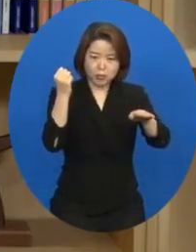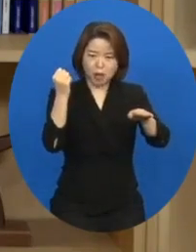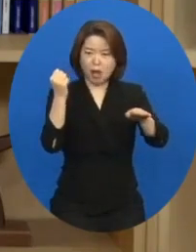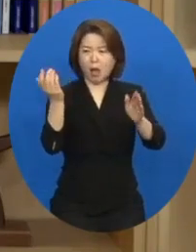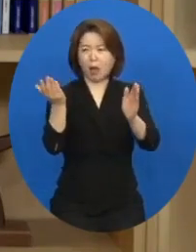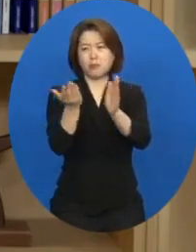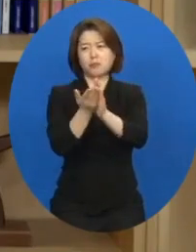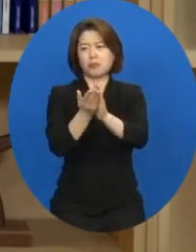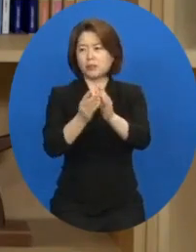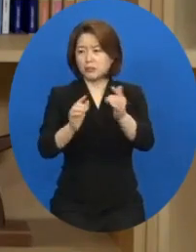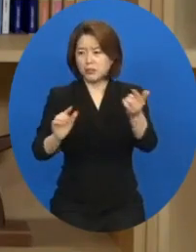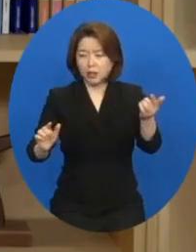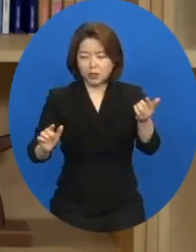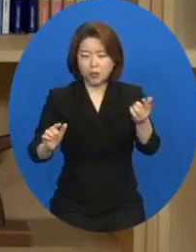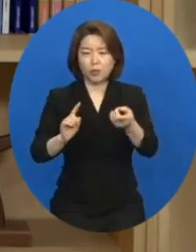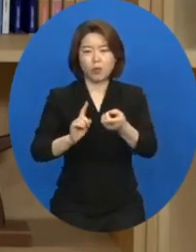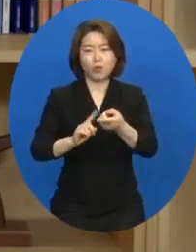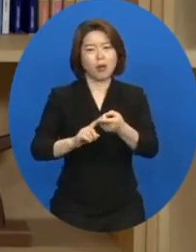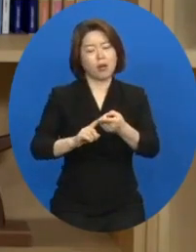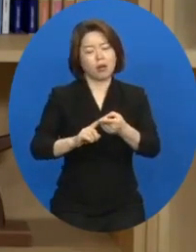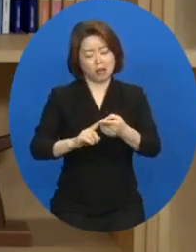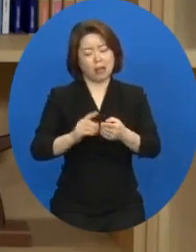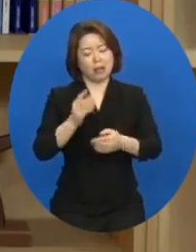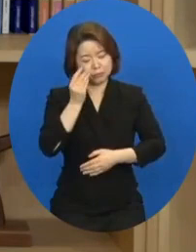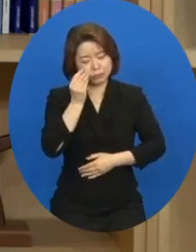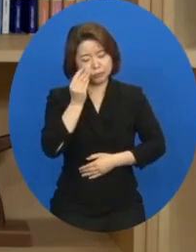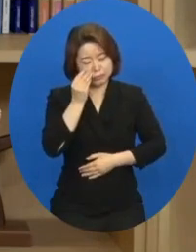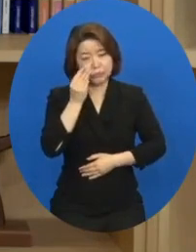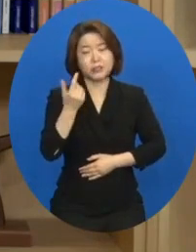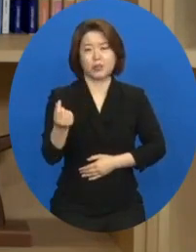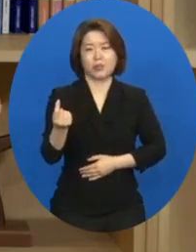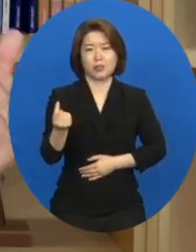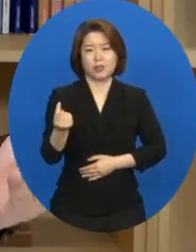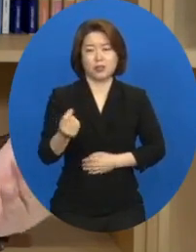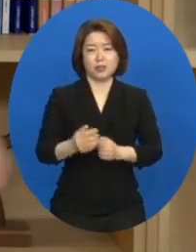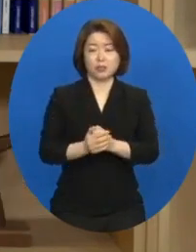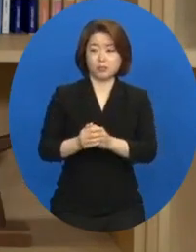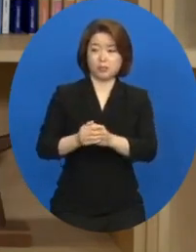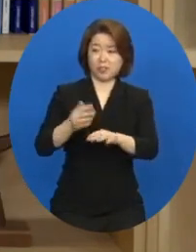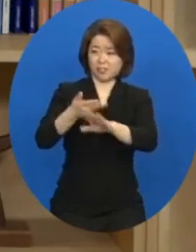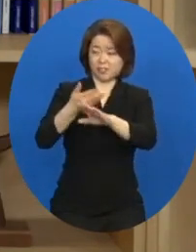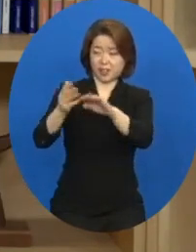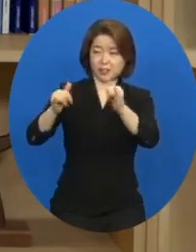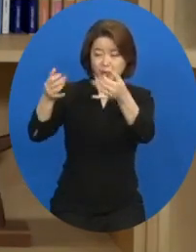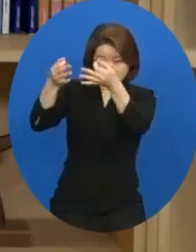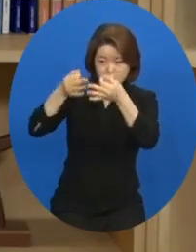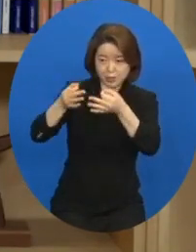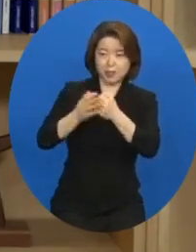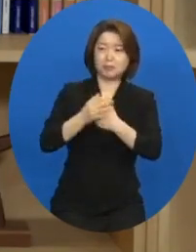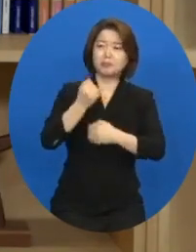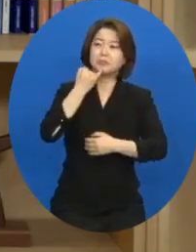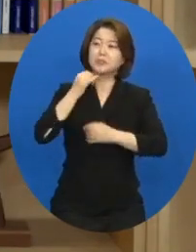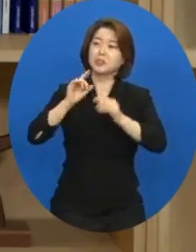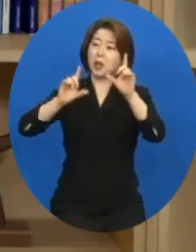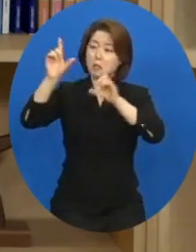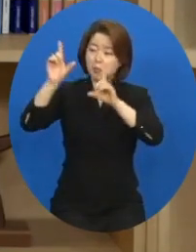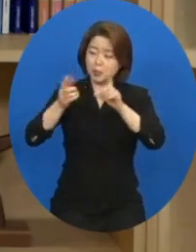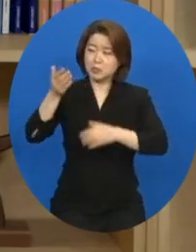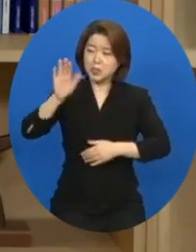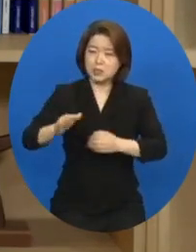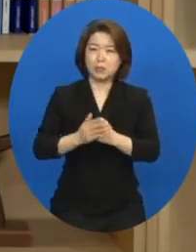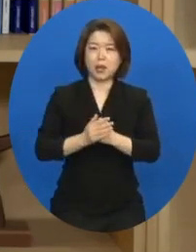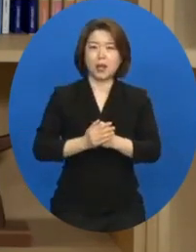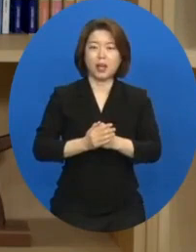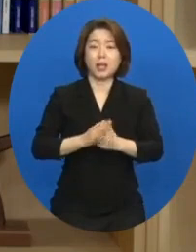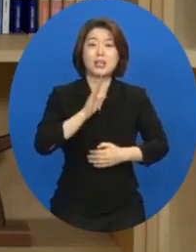것도 부인할 수 없는 사실이었습니다 사람 보기에는 괜찮은 목사 처럼 보일지라도 실제로 저